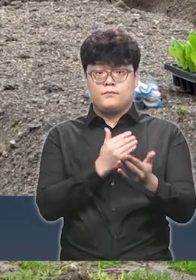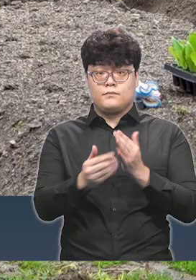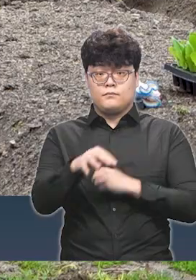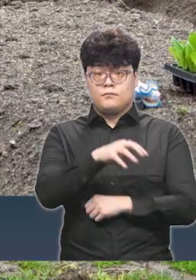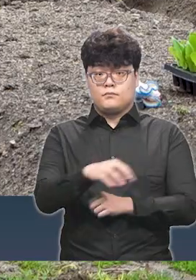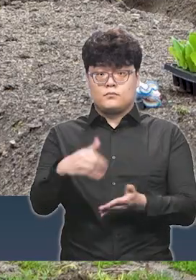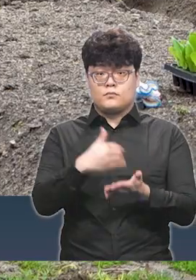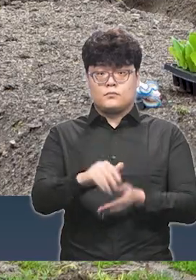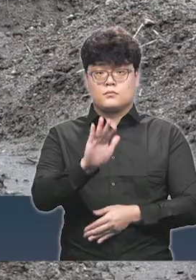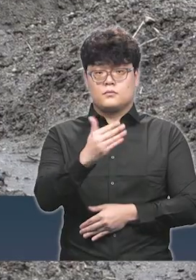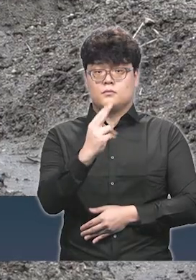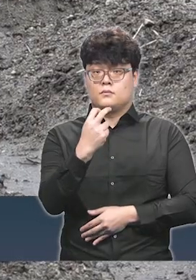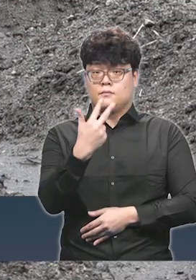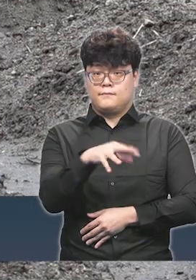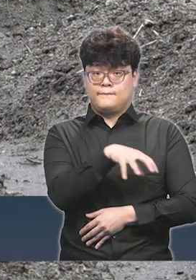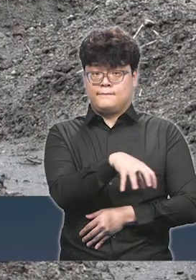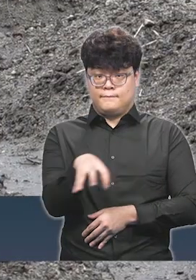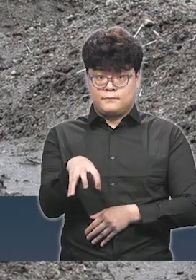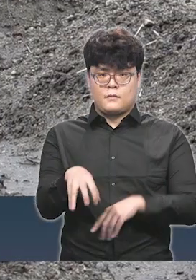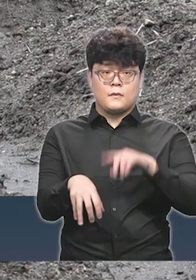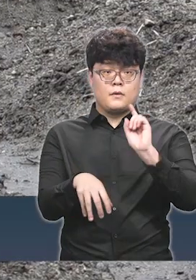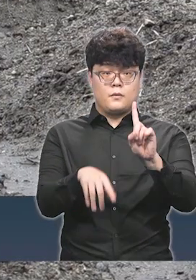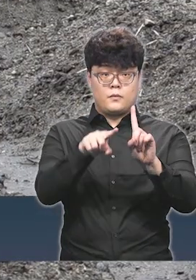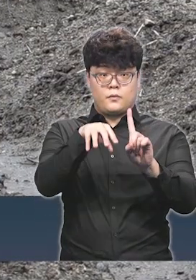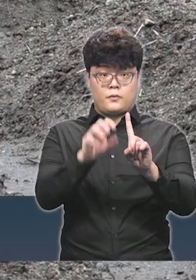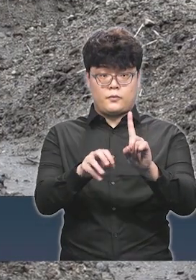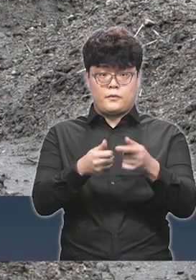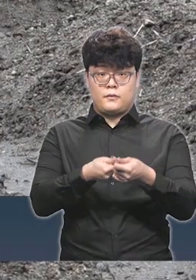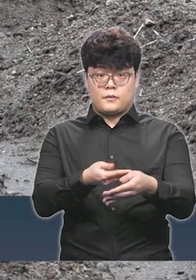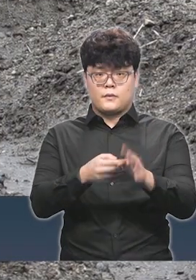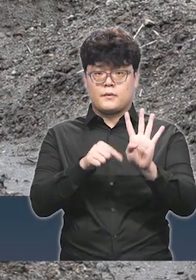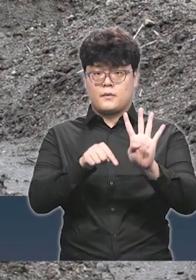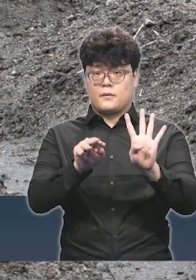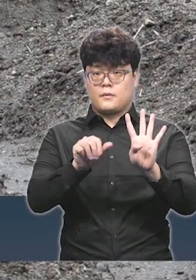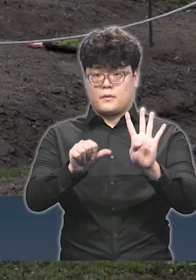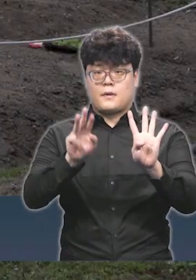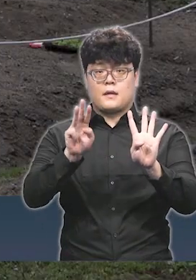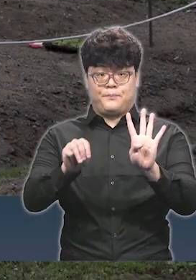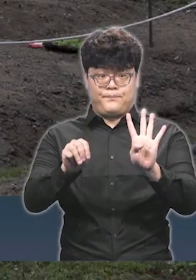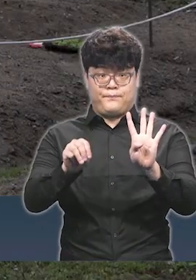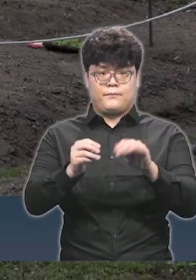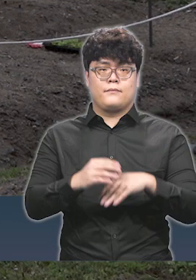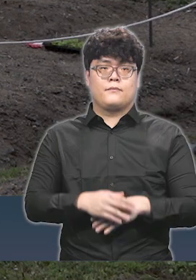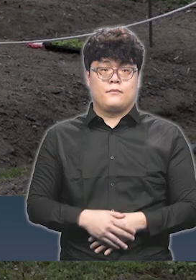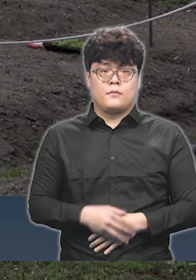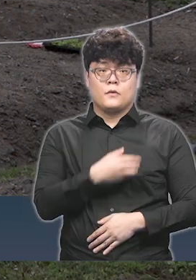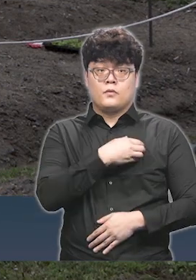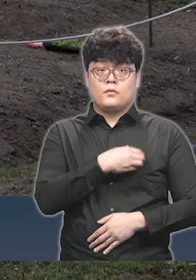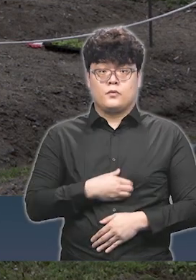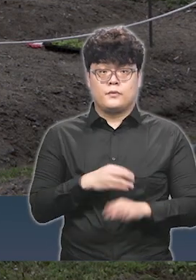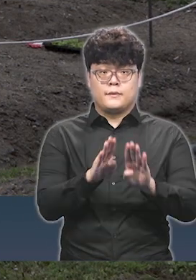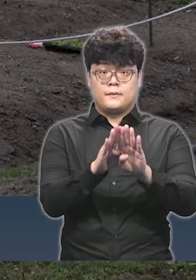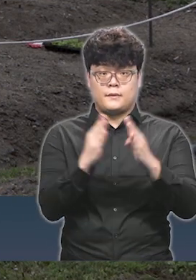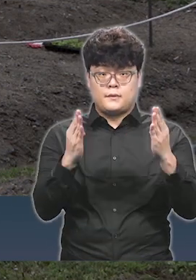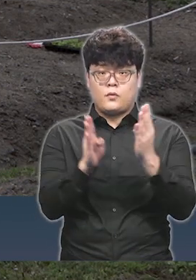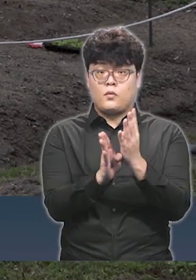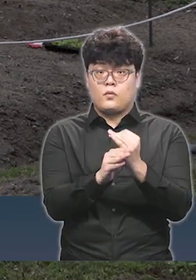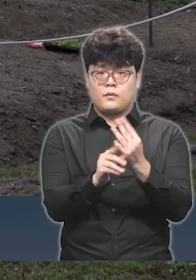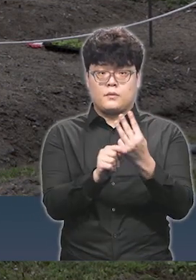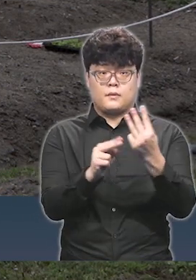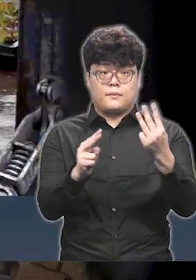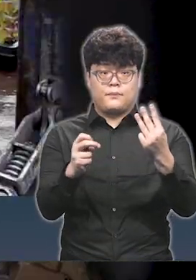927 구획으로 1구획 당 면적은 약 4.5m 군은 개장일인 3월